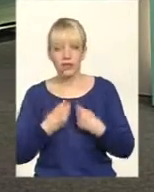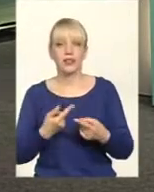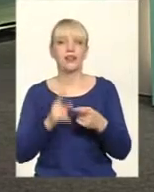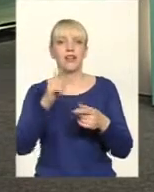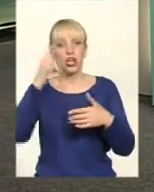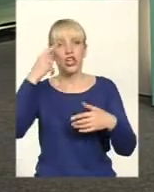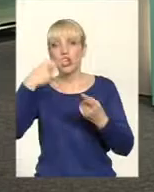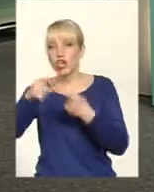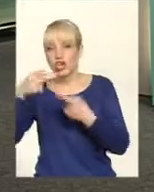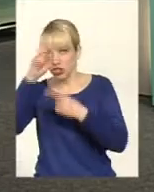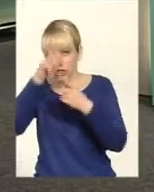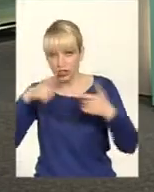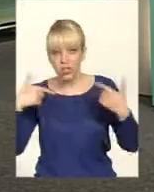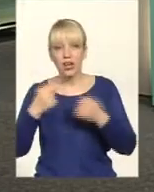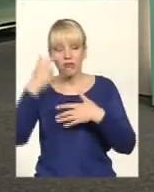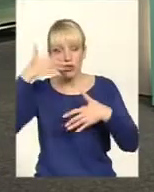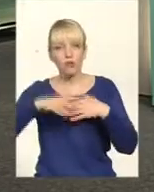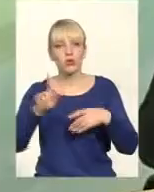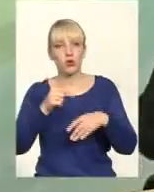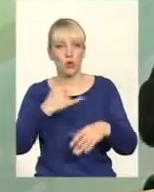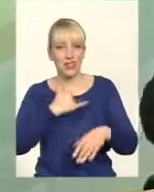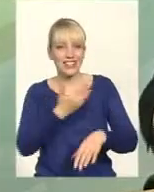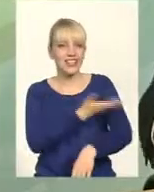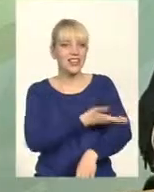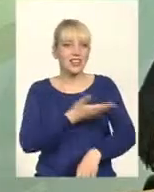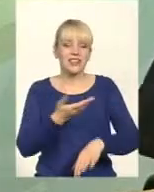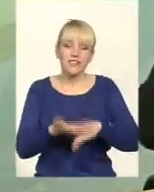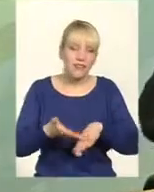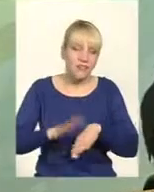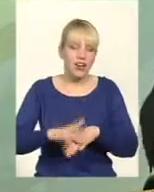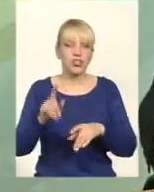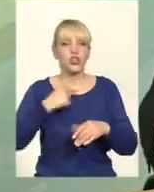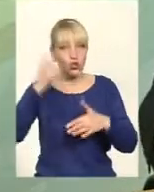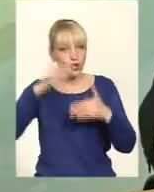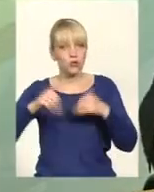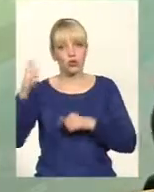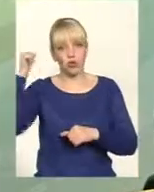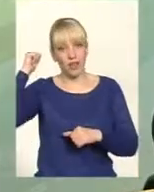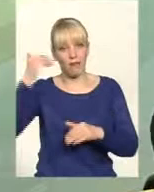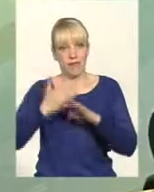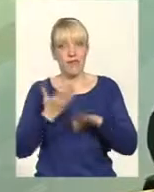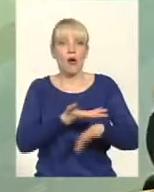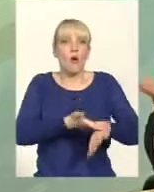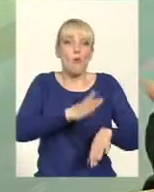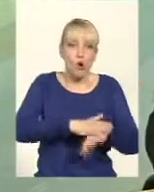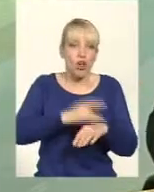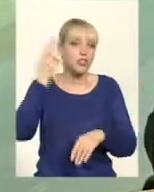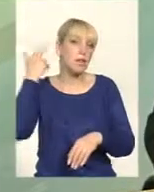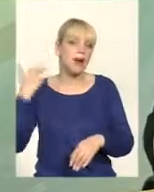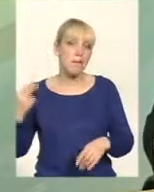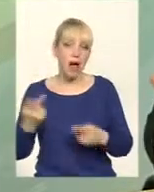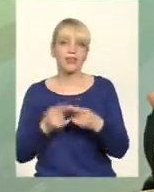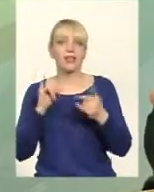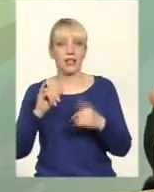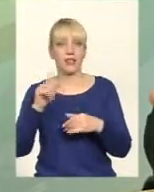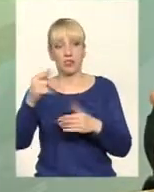і розуміючи, що за нами піде зразу Прибалтіка, зразу Путін піде на Польщу, вони нам допомагають і вони